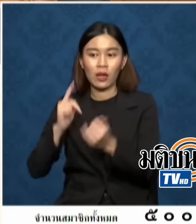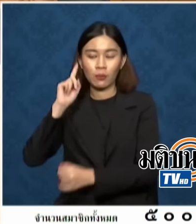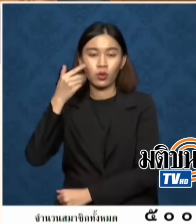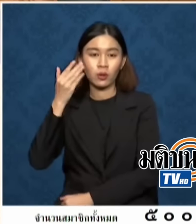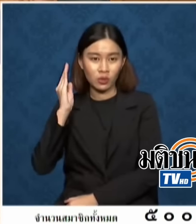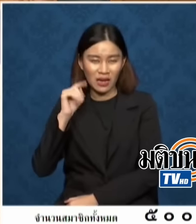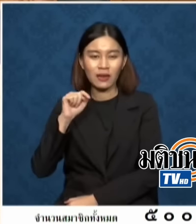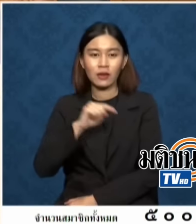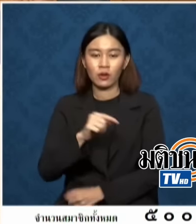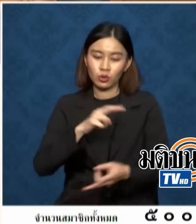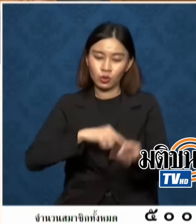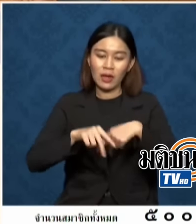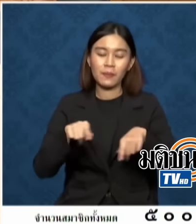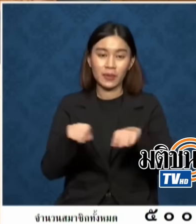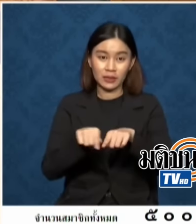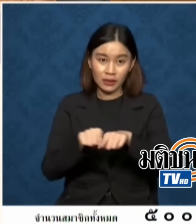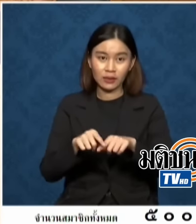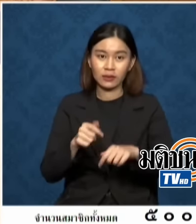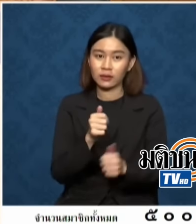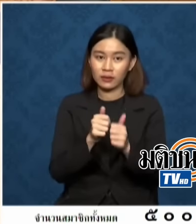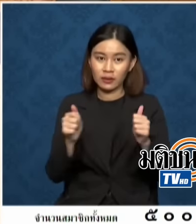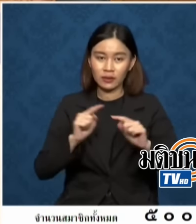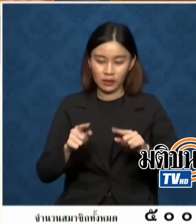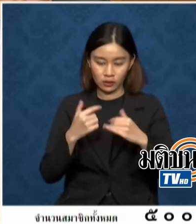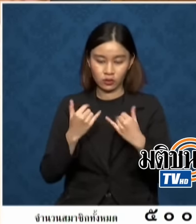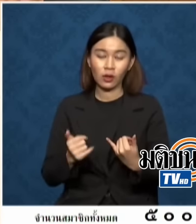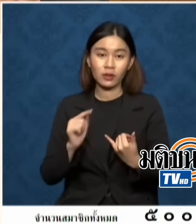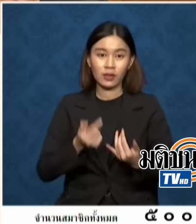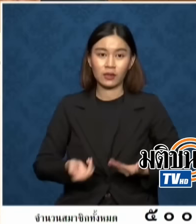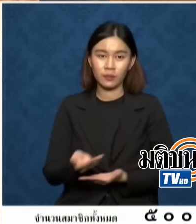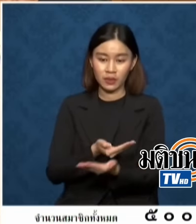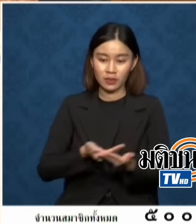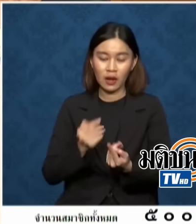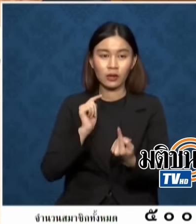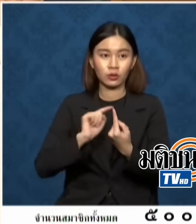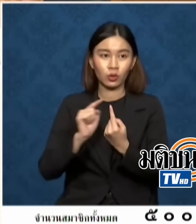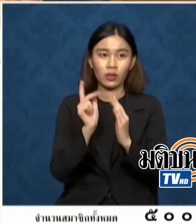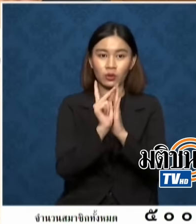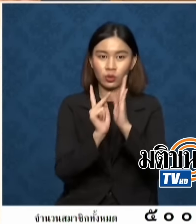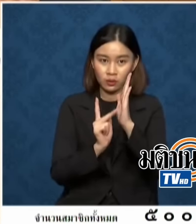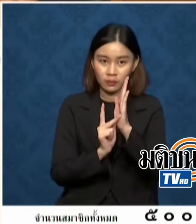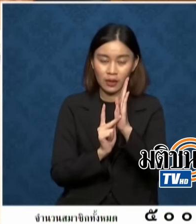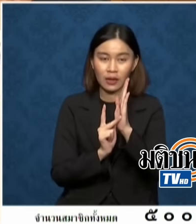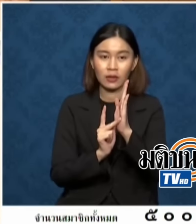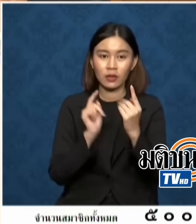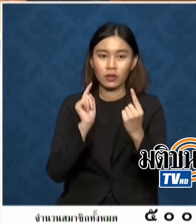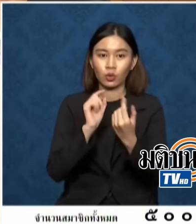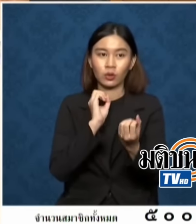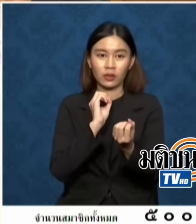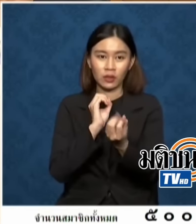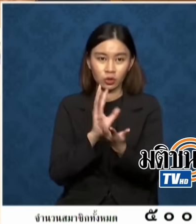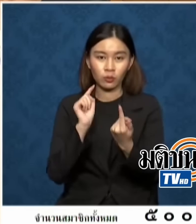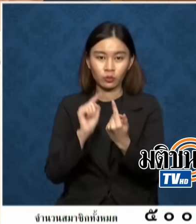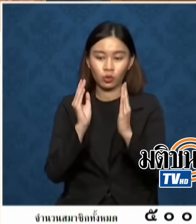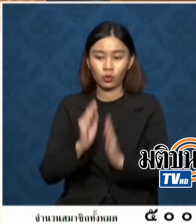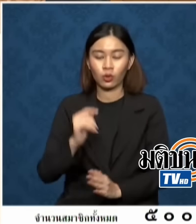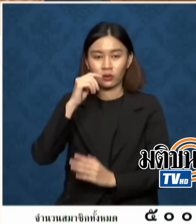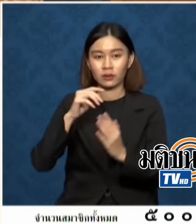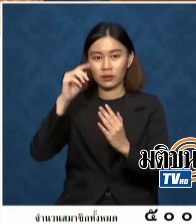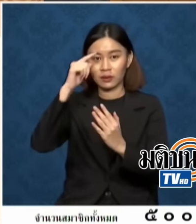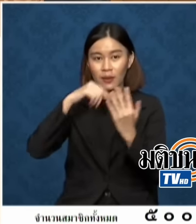ศแต่อย่างไรก็ดีขณะนี้เรากำลังพิจารณาประเด็นด้านกฎหมายที่จะก่อให้เกิดผลกระทบกับคนทั้งประเท